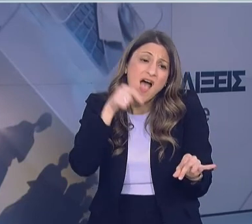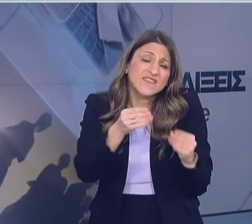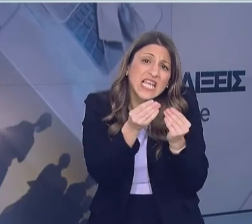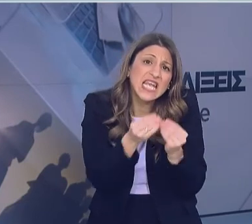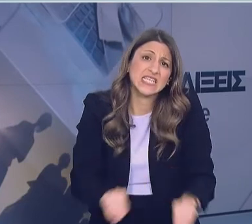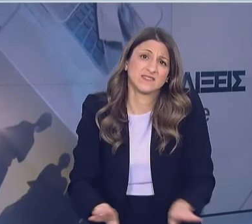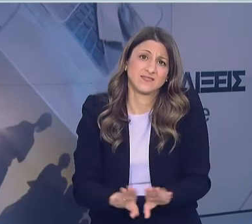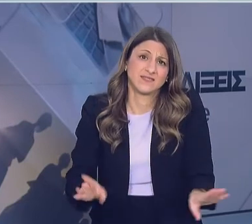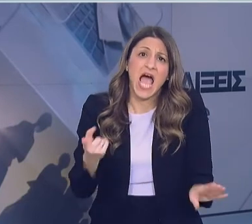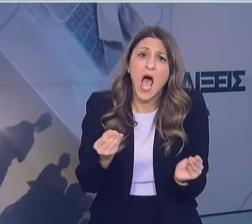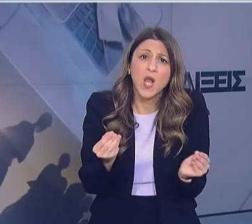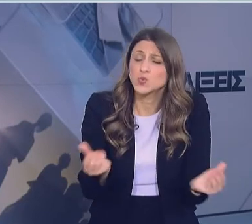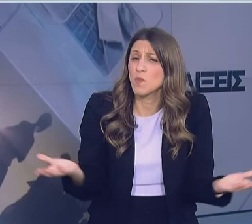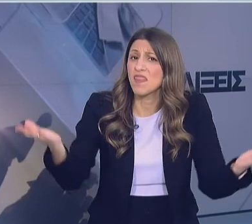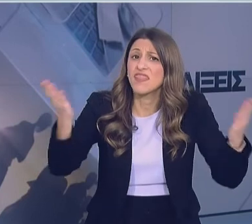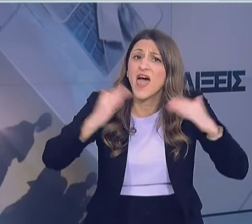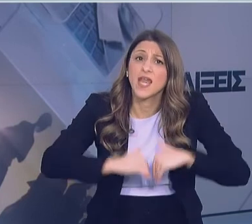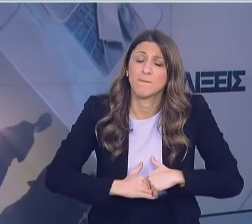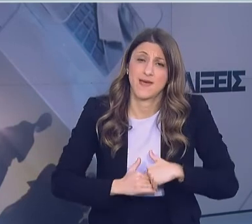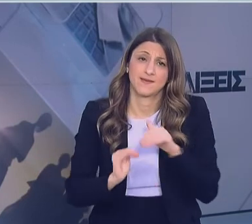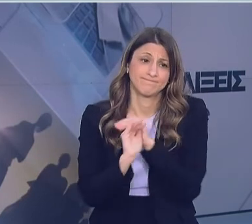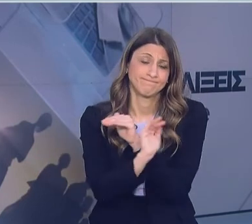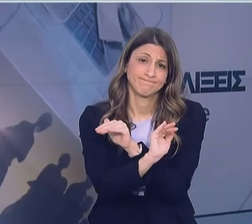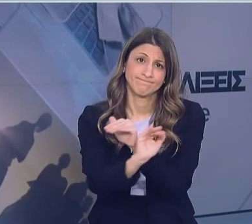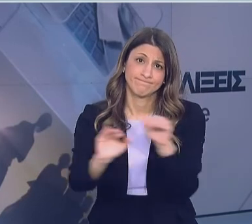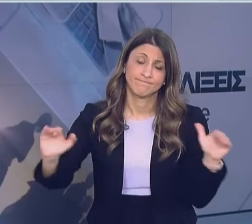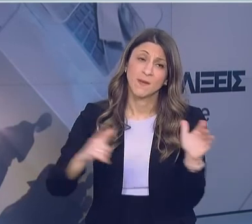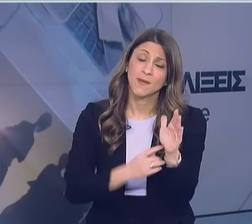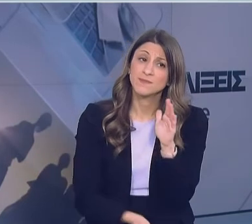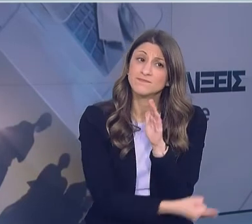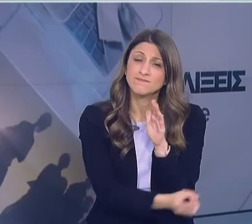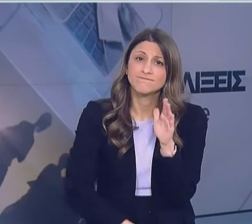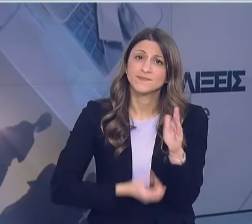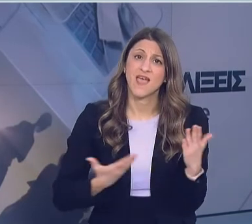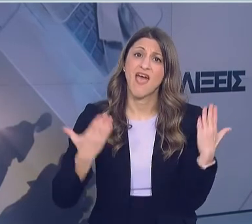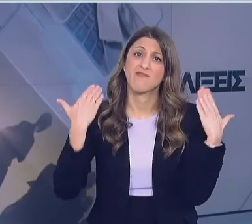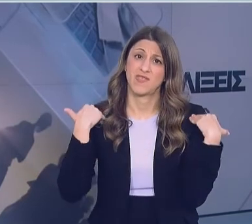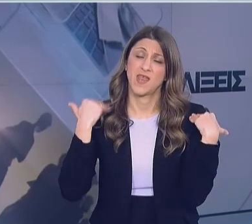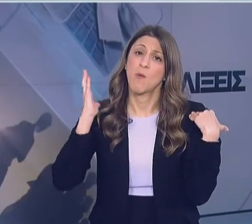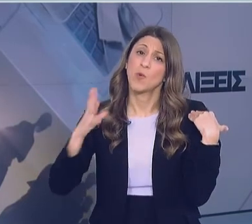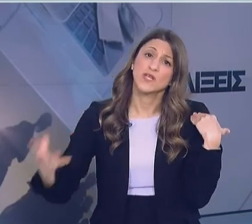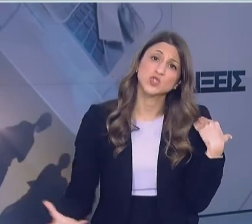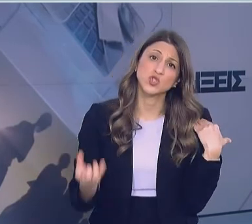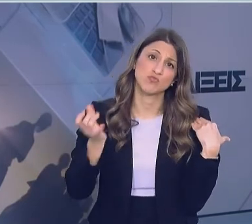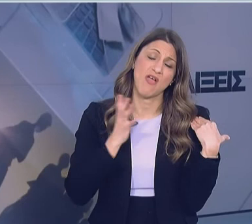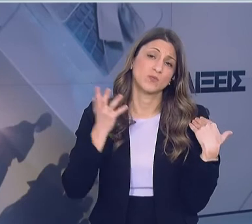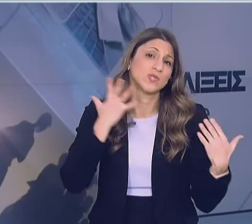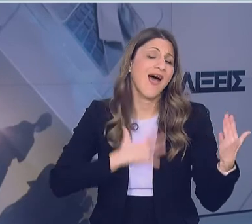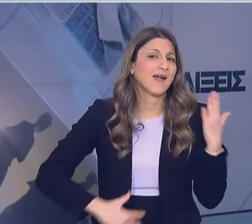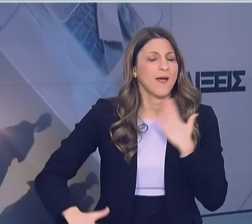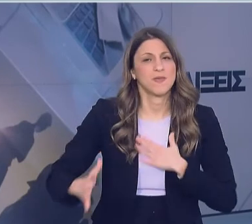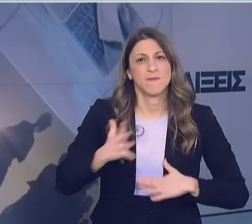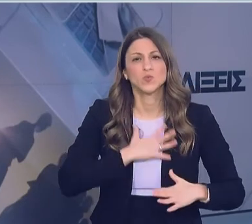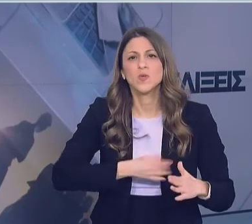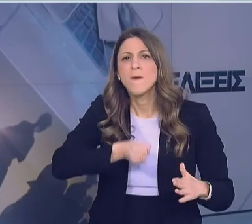το μόνο εργαλείο, το μόνο μέσο που θα μπορέσει να σώσει τις ζωές των αγαπημένων μας, οι οποίοι μπορεί να κινδυνεύσουν. Και είναι το μόνο